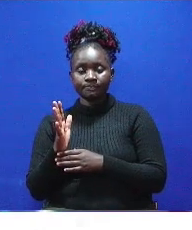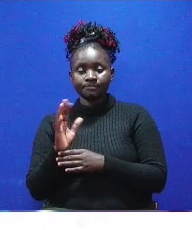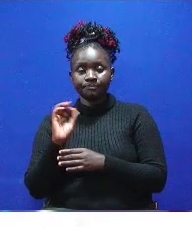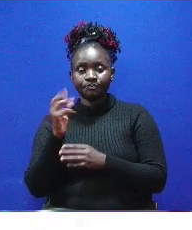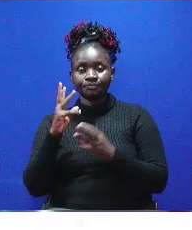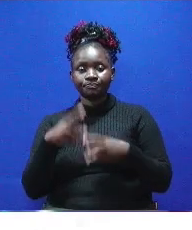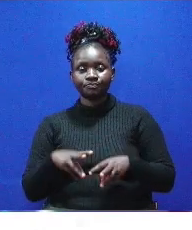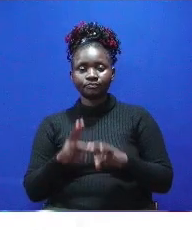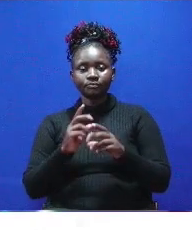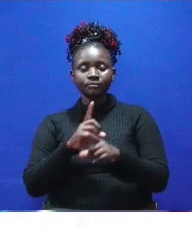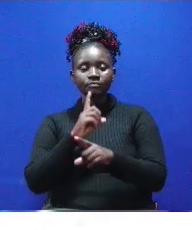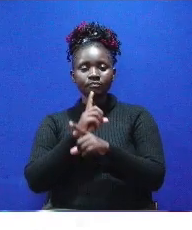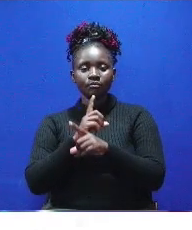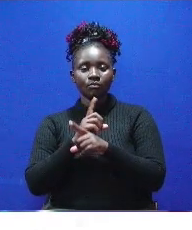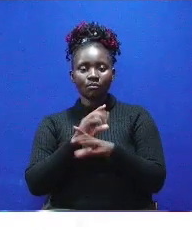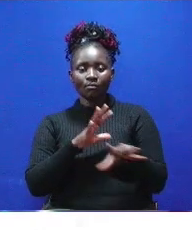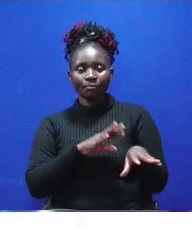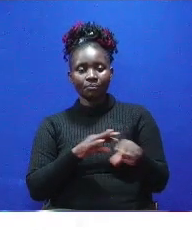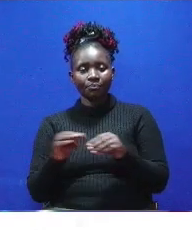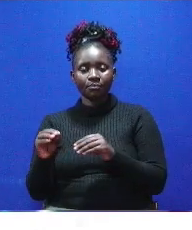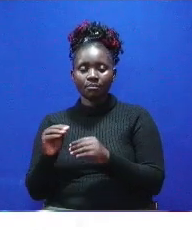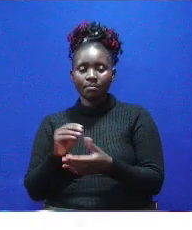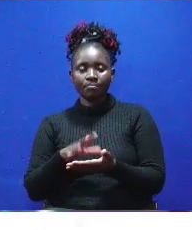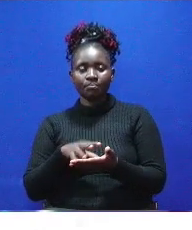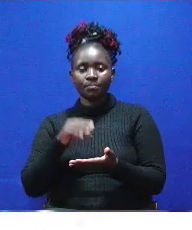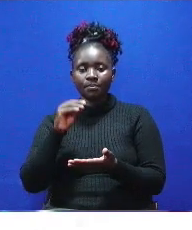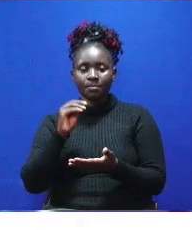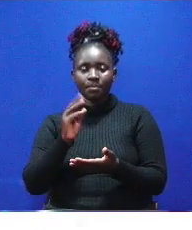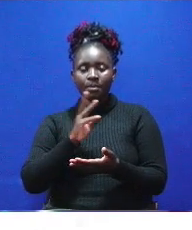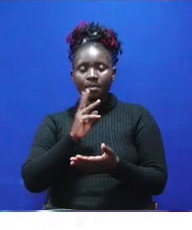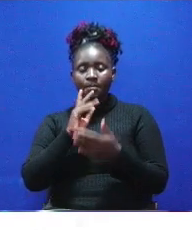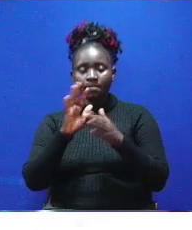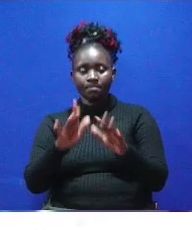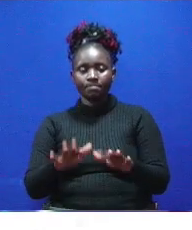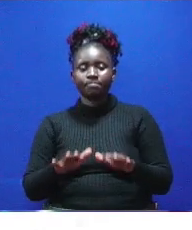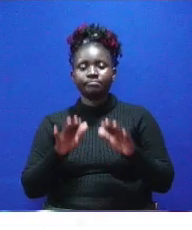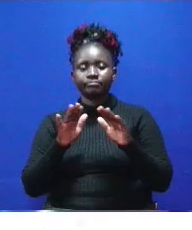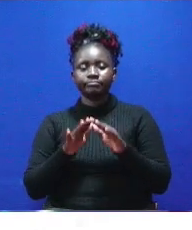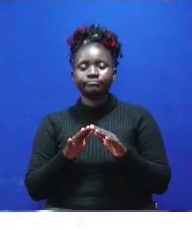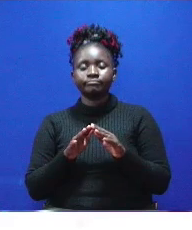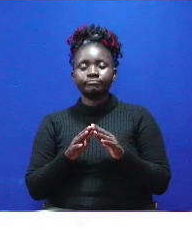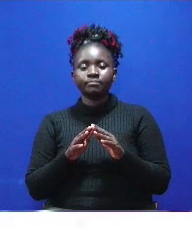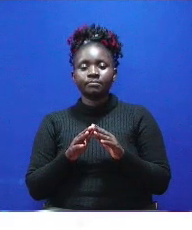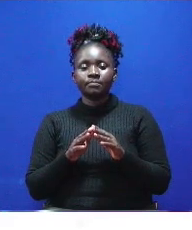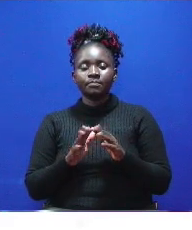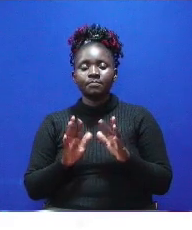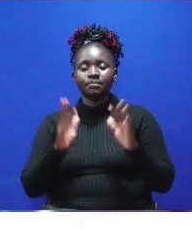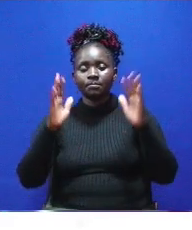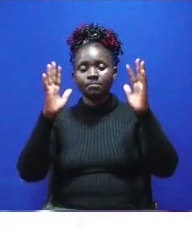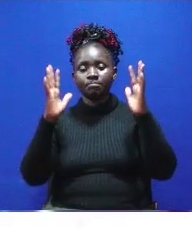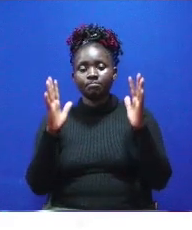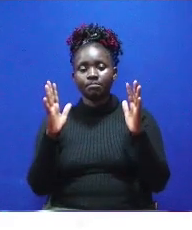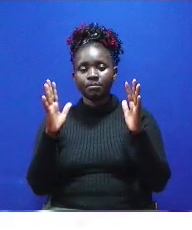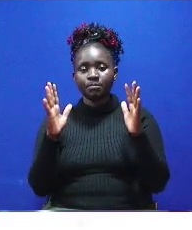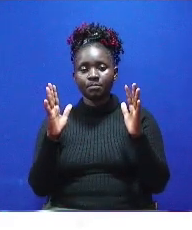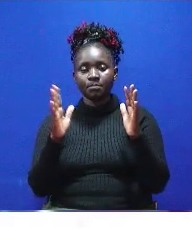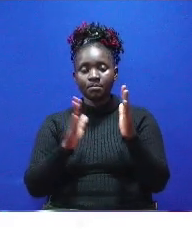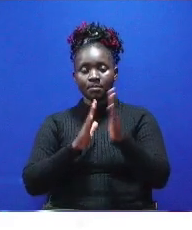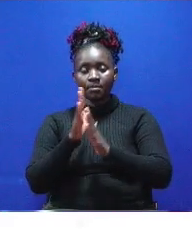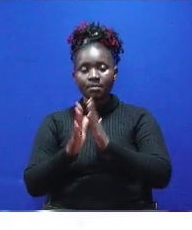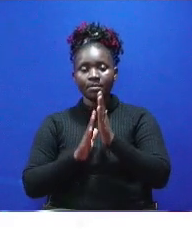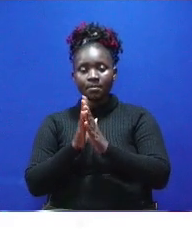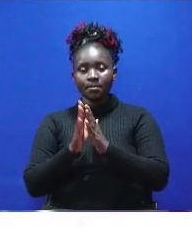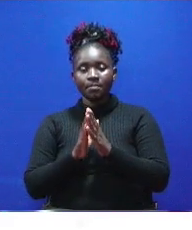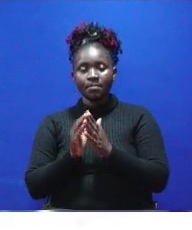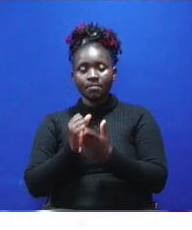umoyego tangali ilavago sombwa amo na embura e nyinge no umoyega boigo unyale kubaga kubali gani ya abo